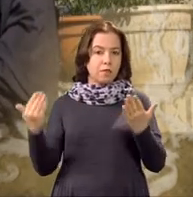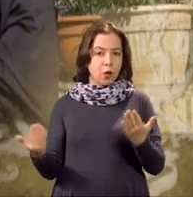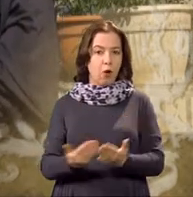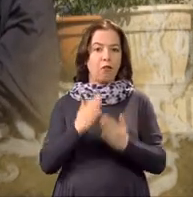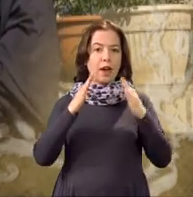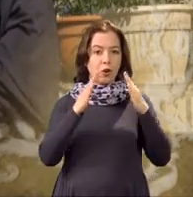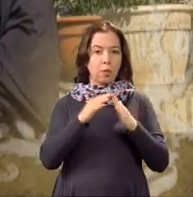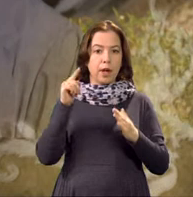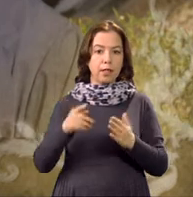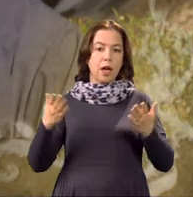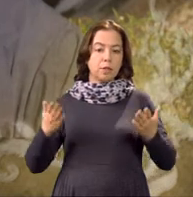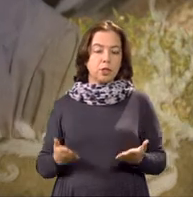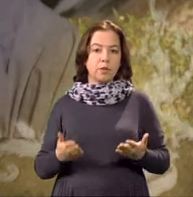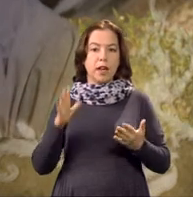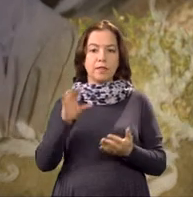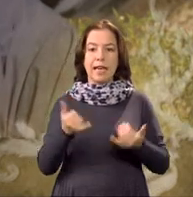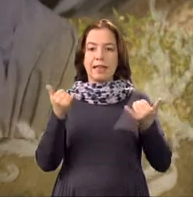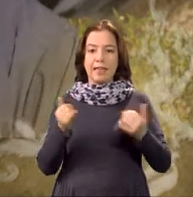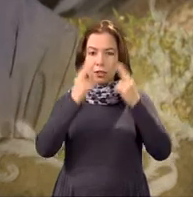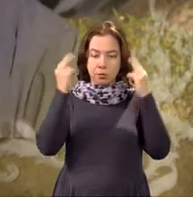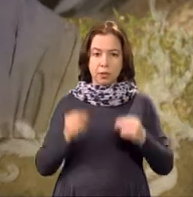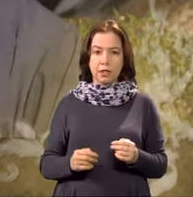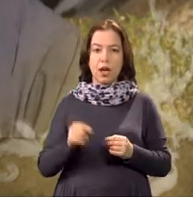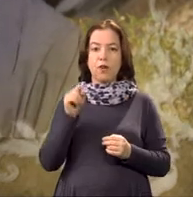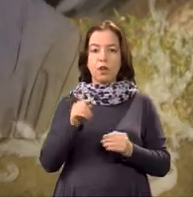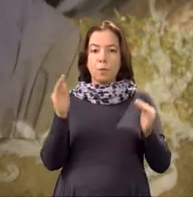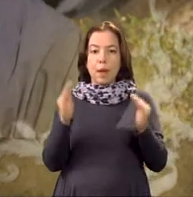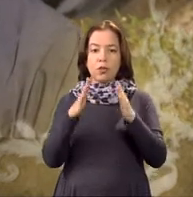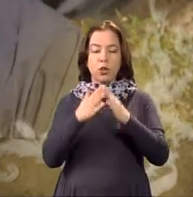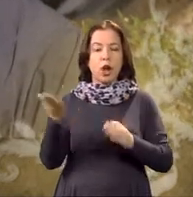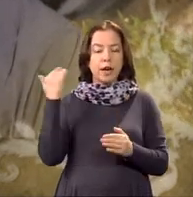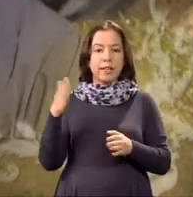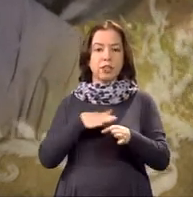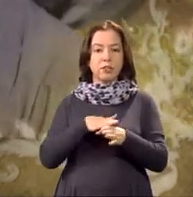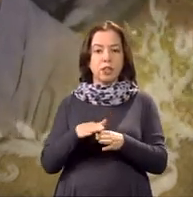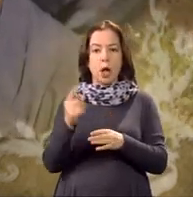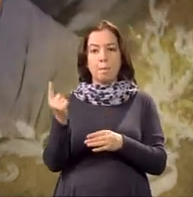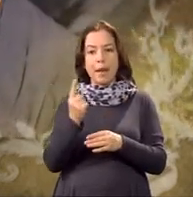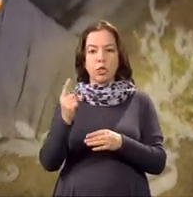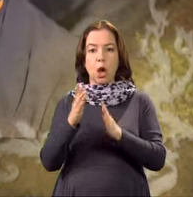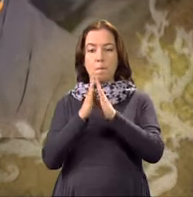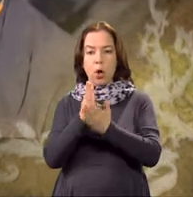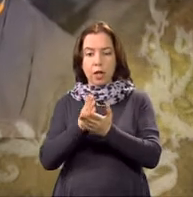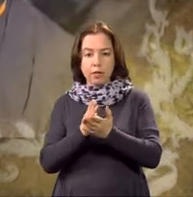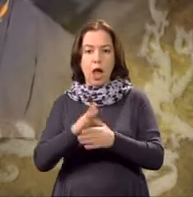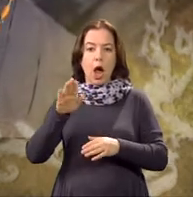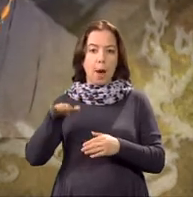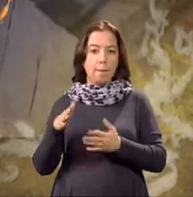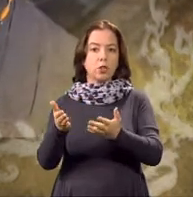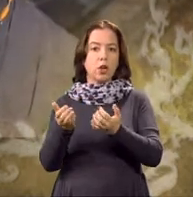вся нинішня братія. Там же перші молебни здійснювали, а вже згодом, коли була